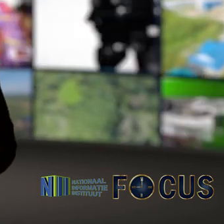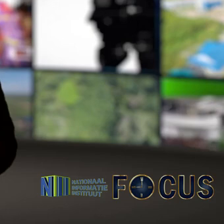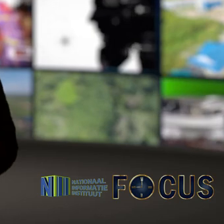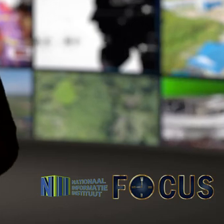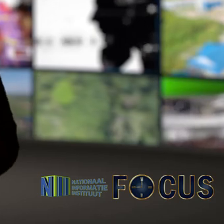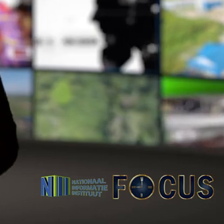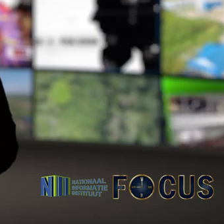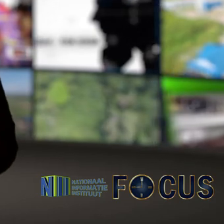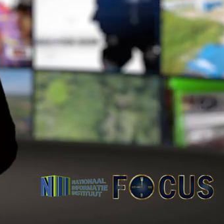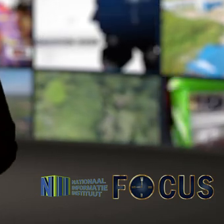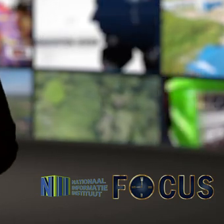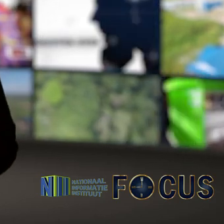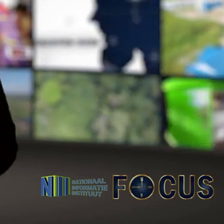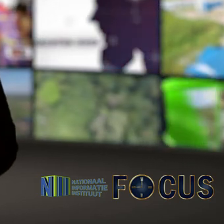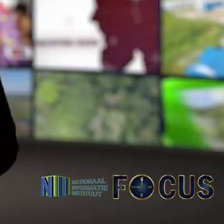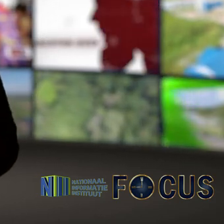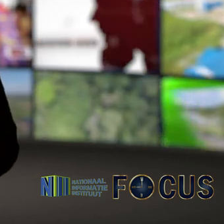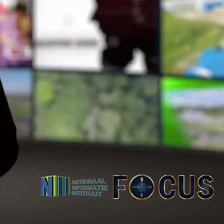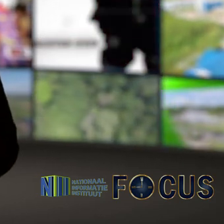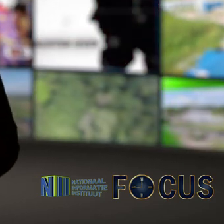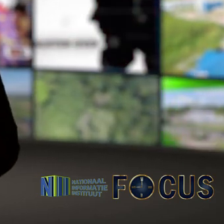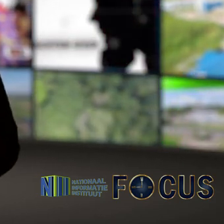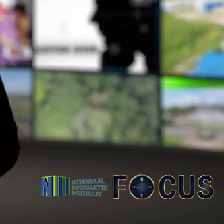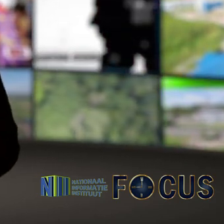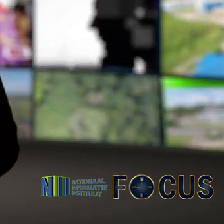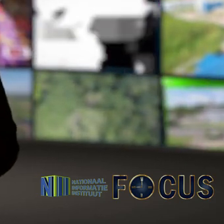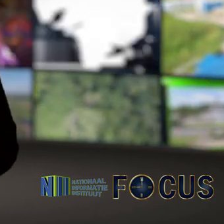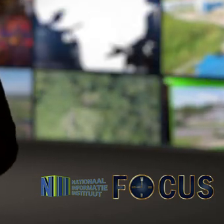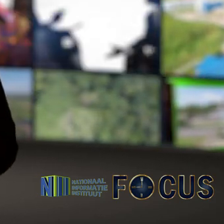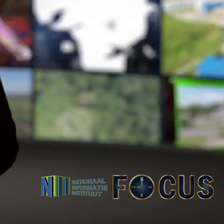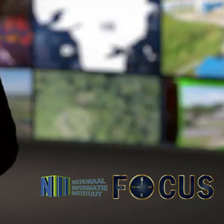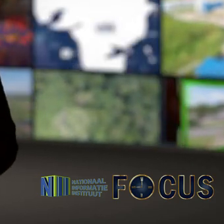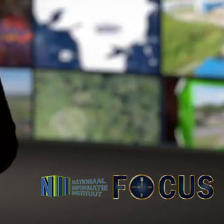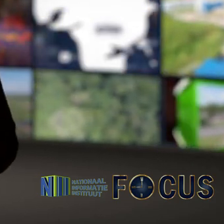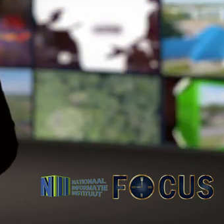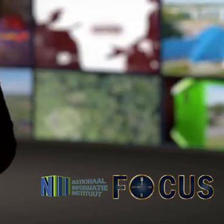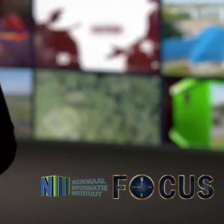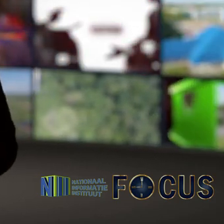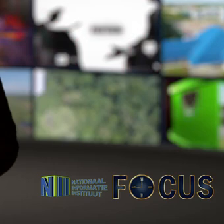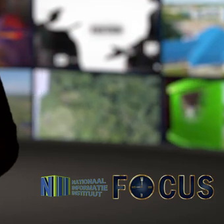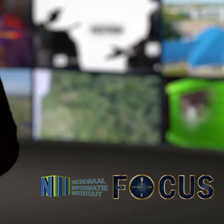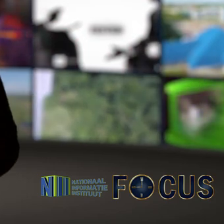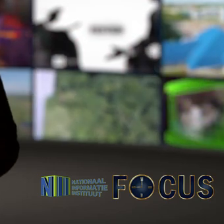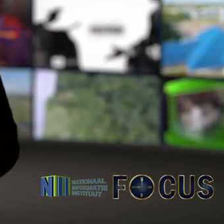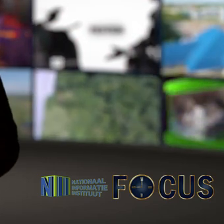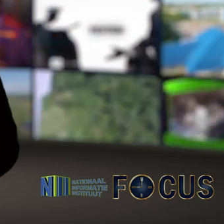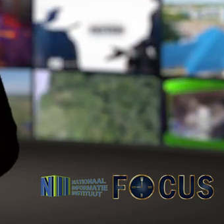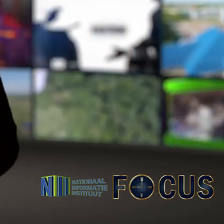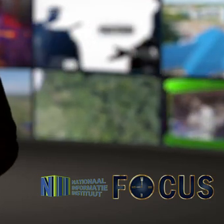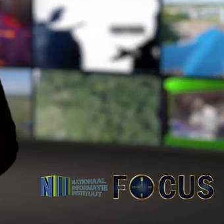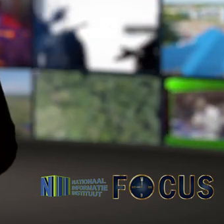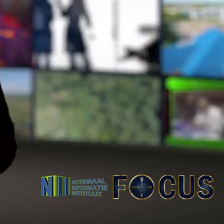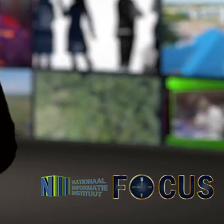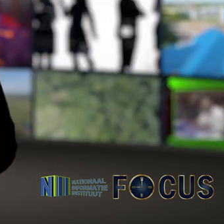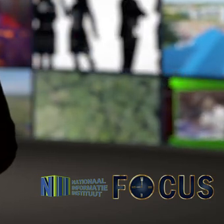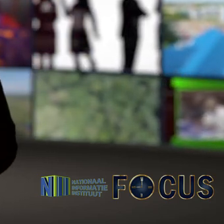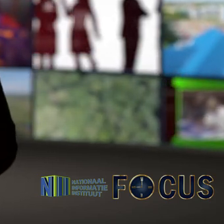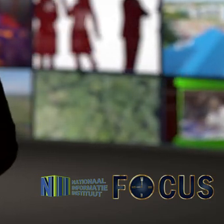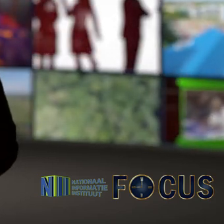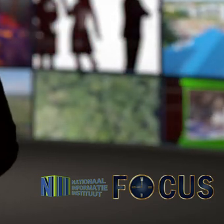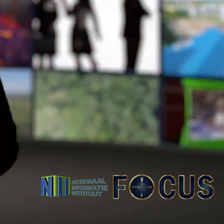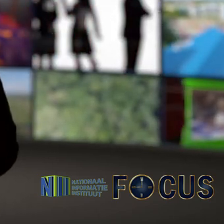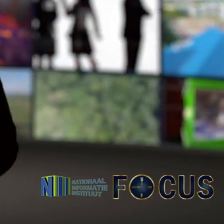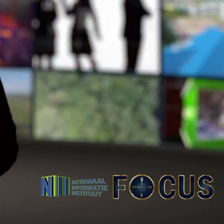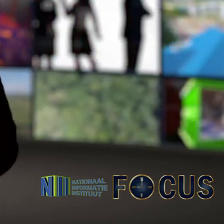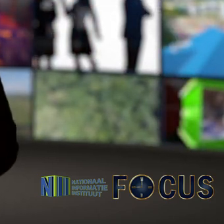deze fase van de COVID-19-crisis een doorslaggevende rol spelen. Vandaag brengen wij u een fragment van de persconferentie